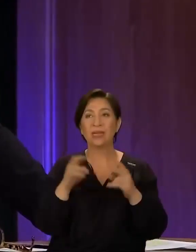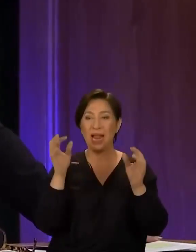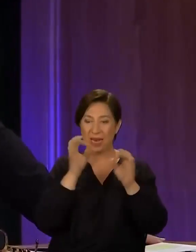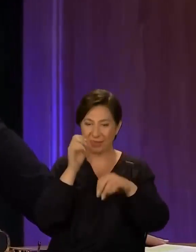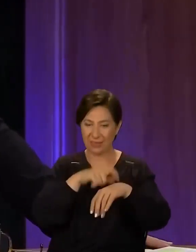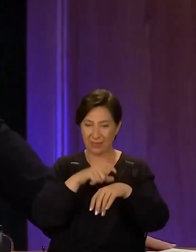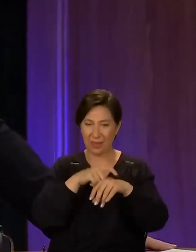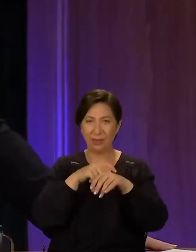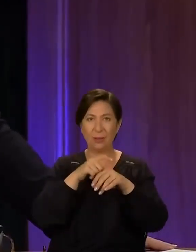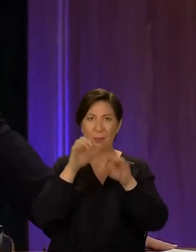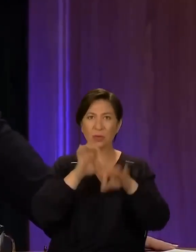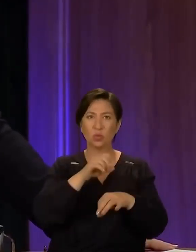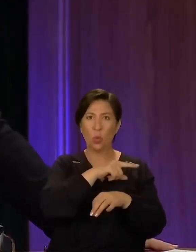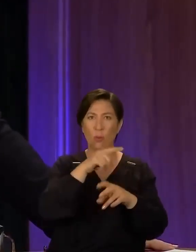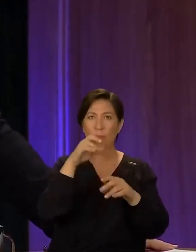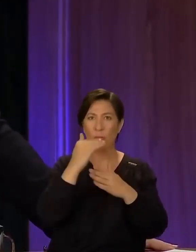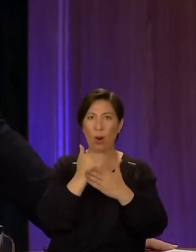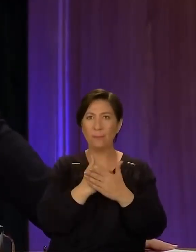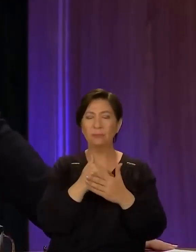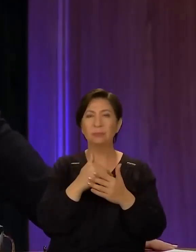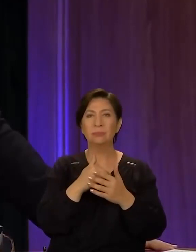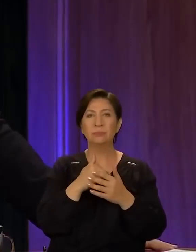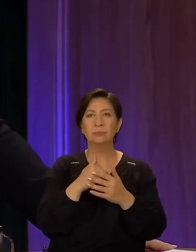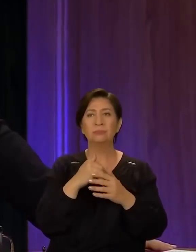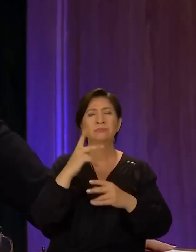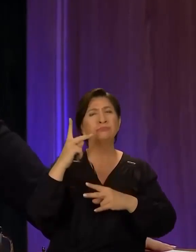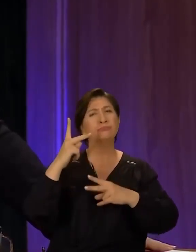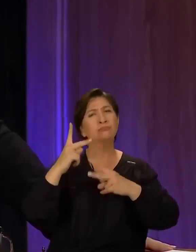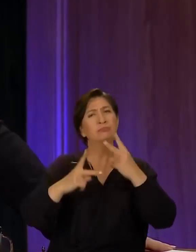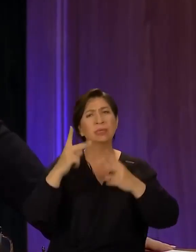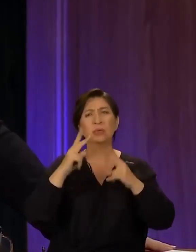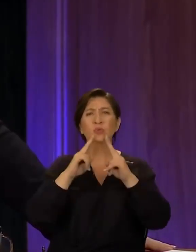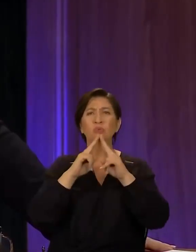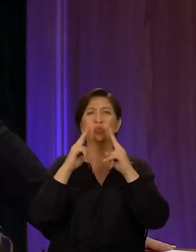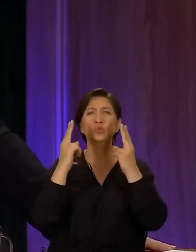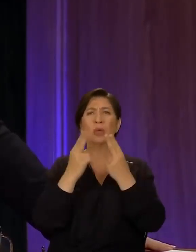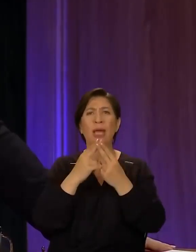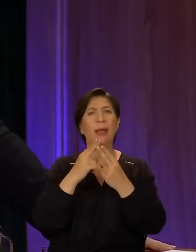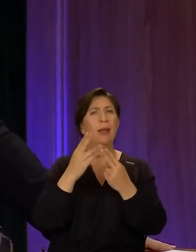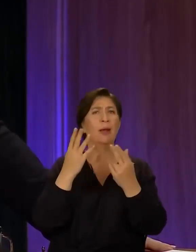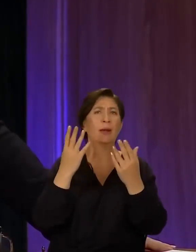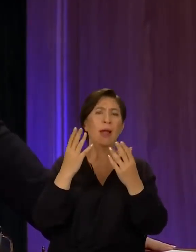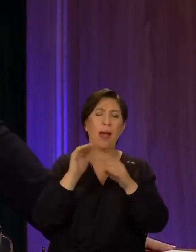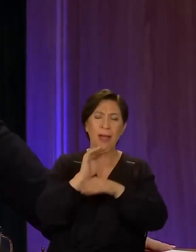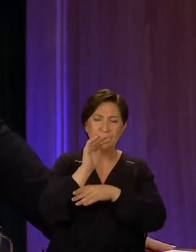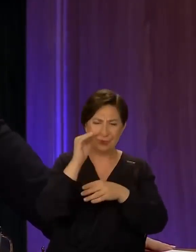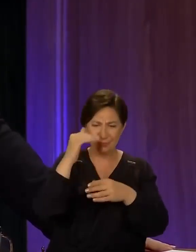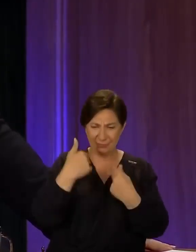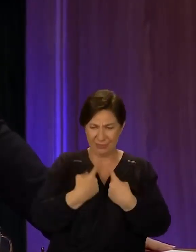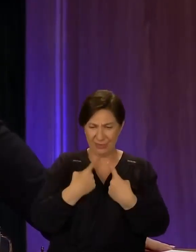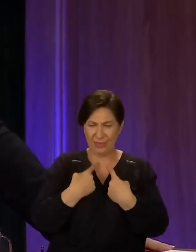erken saatte yayınlanıyor programları. Ve bazen dünyaya küfrederek yani